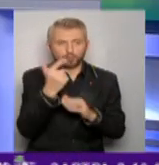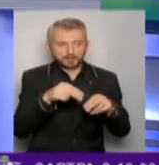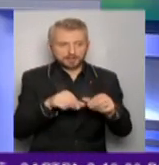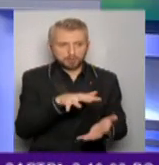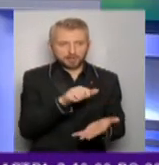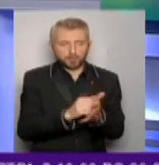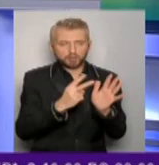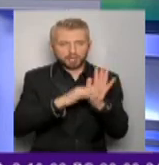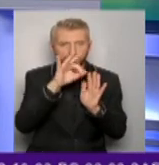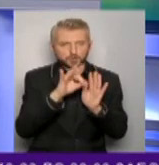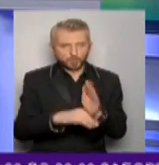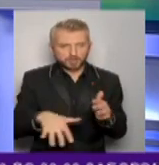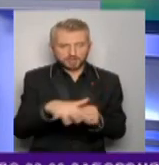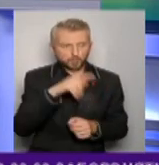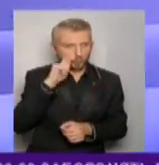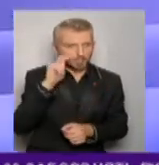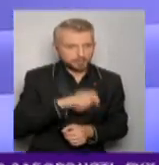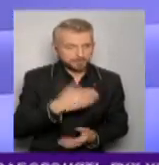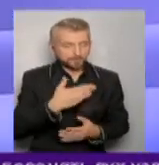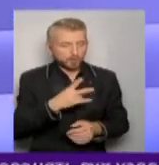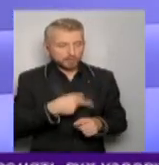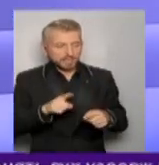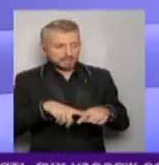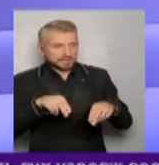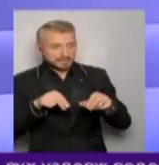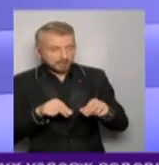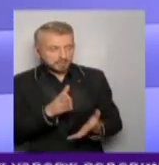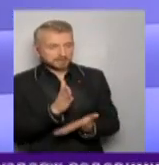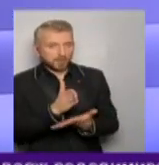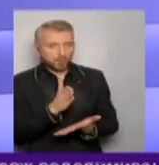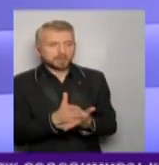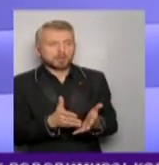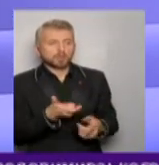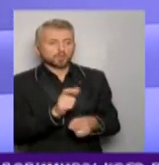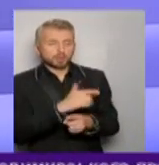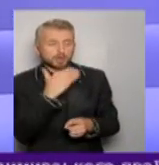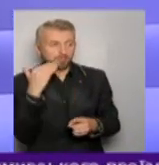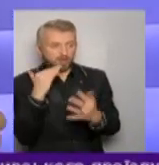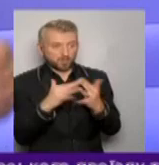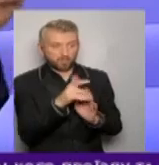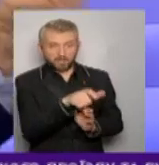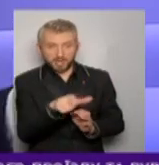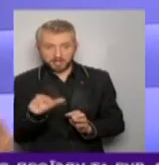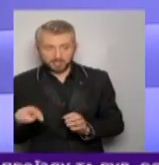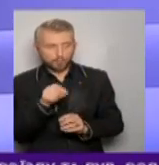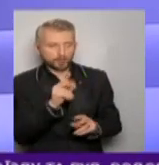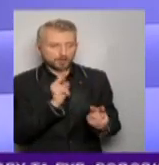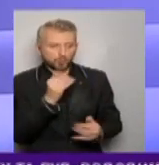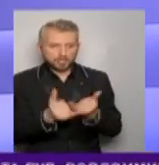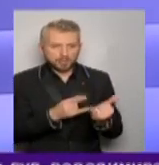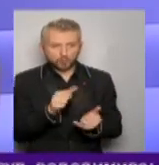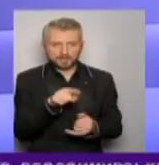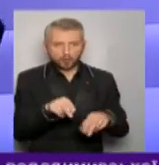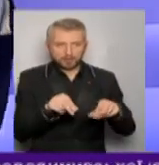займають 70% території України, якщо на цих землях знаходиться велика кількість фермерів, вони доглядають за цією